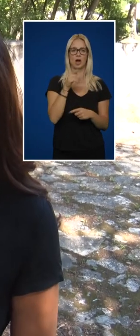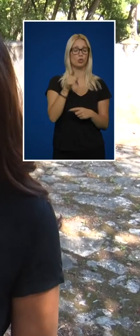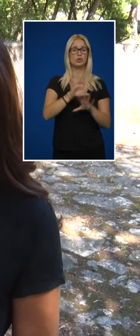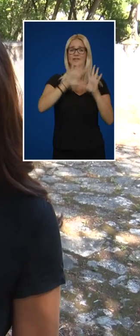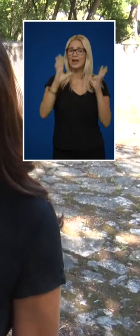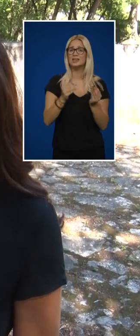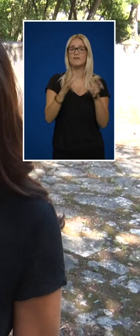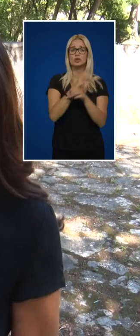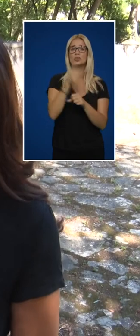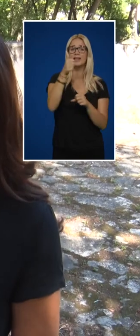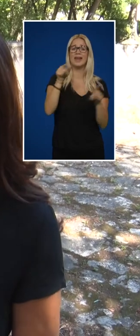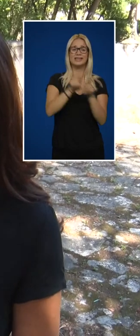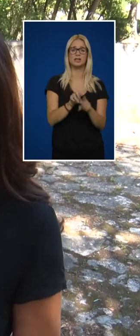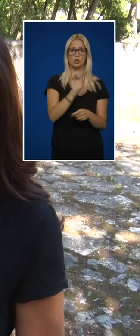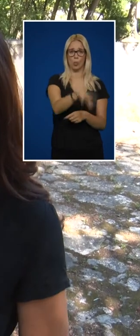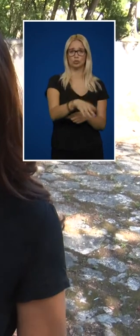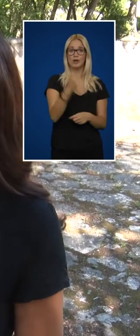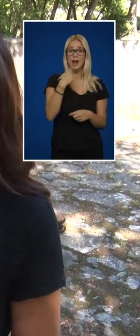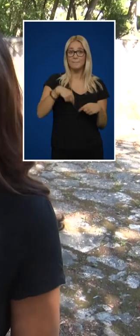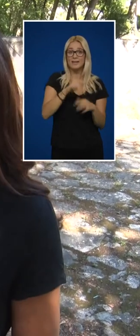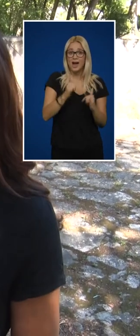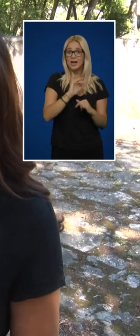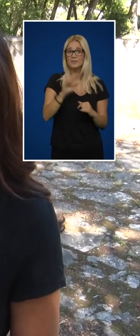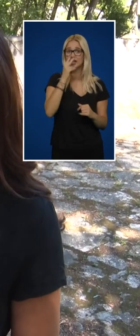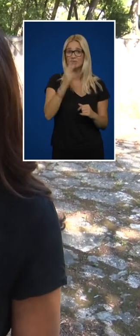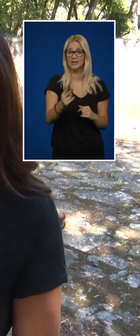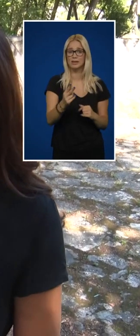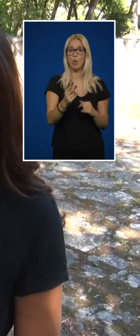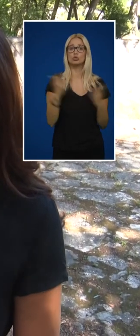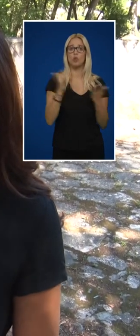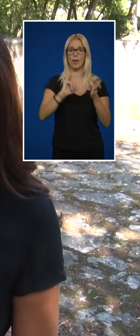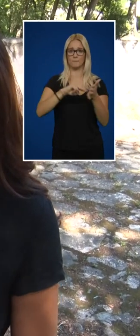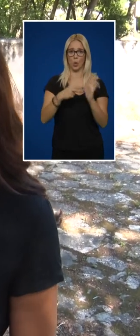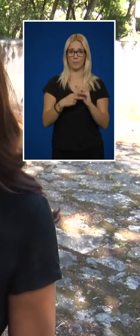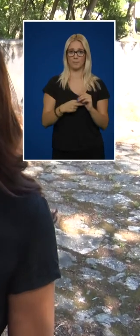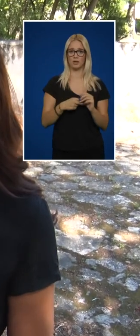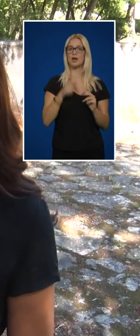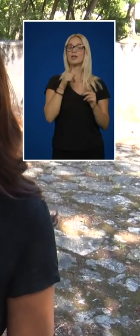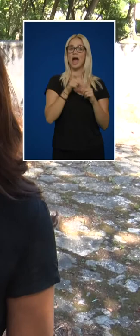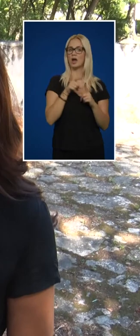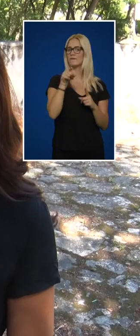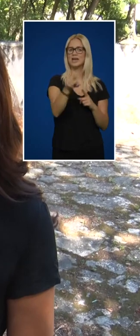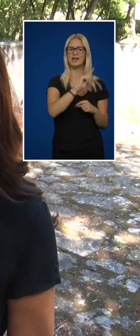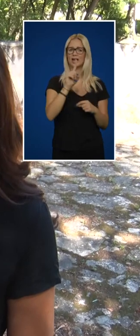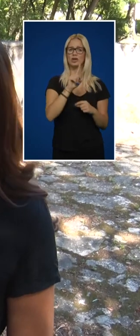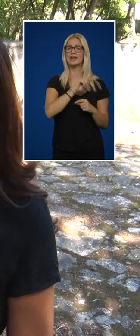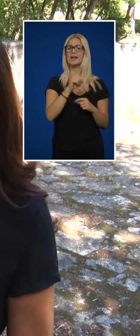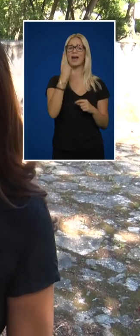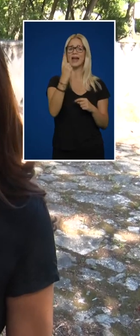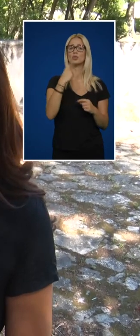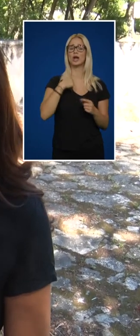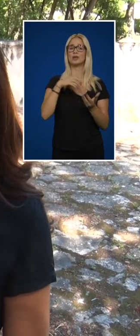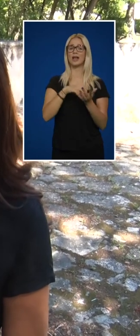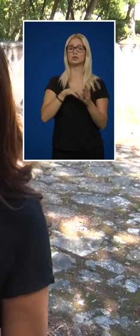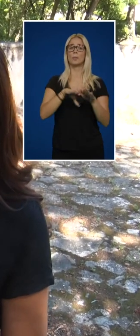potrebno krenuti u razdvajanje otpada. Mislim, možemo naravno i dalje nastaviti da nas nije briga i to će se završiti u isti koš, ali mi